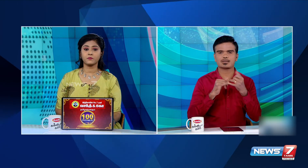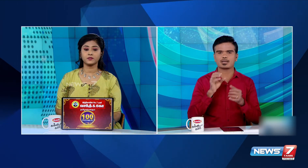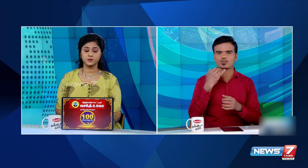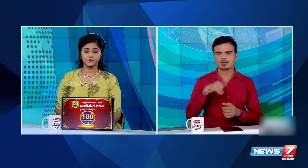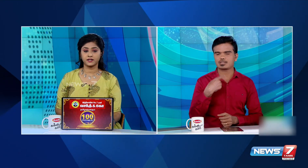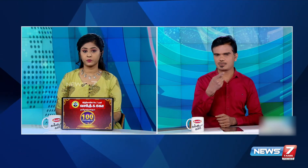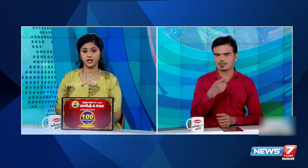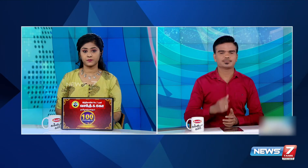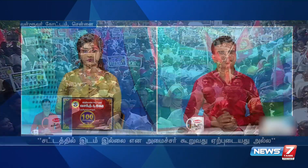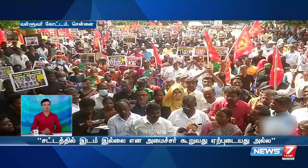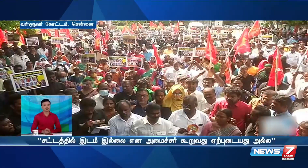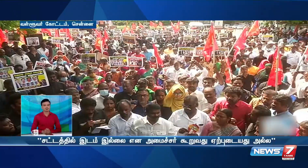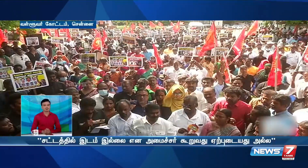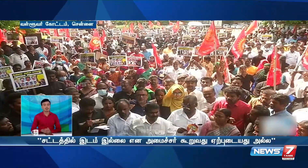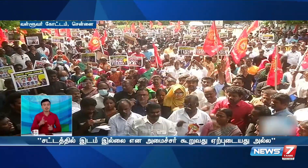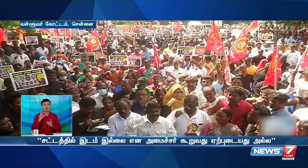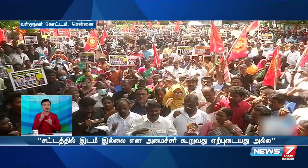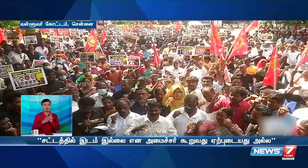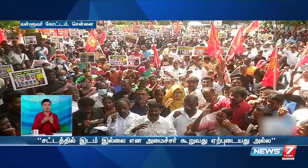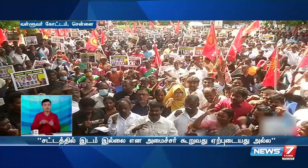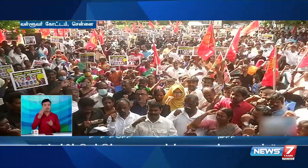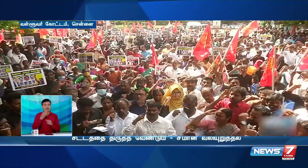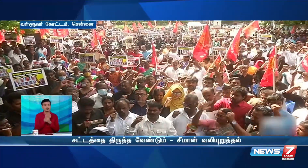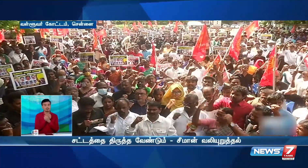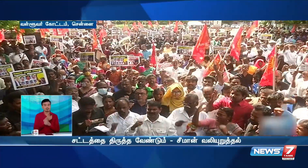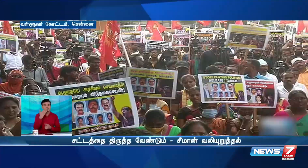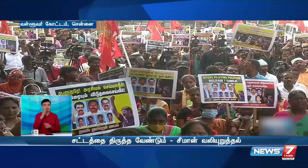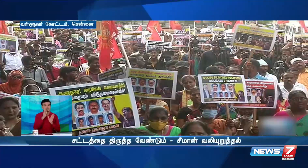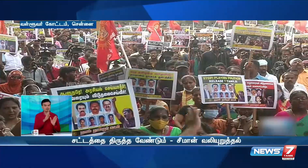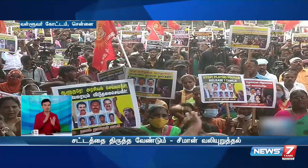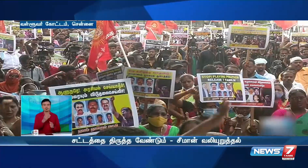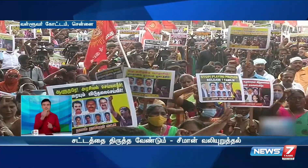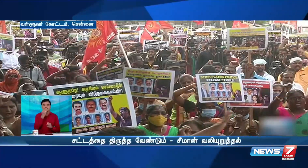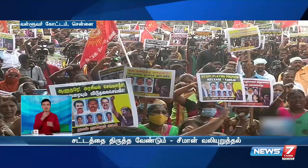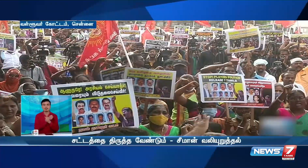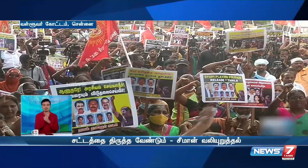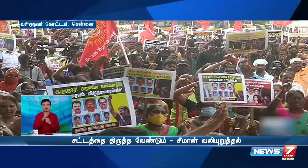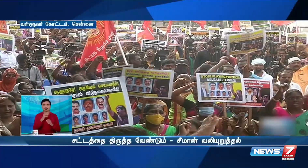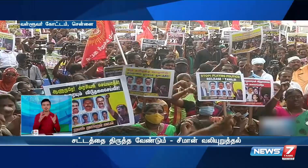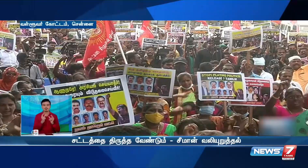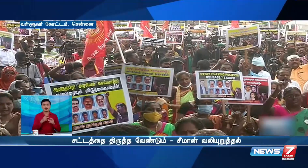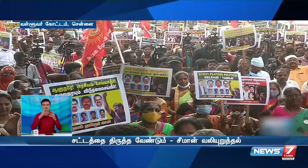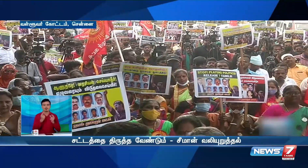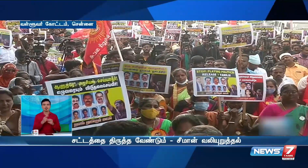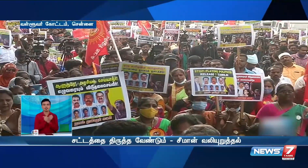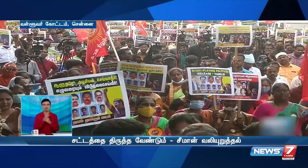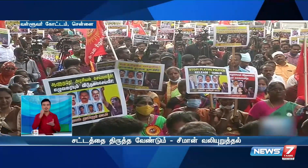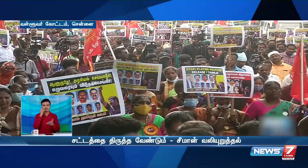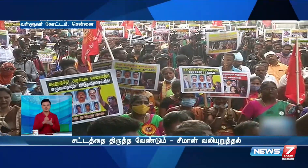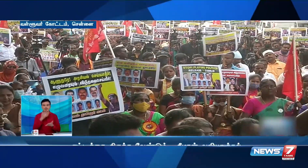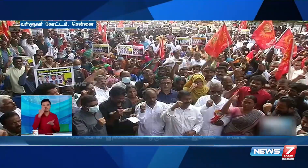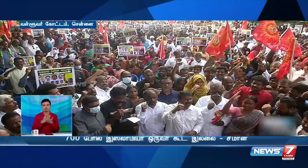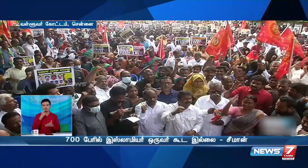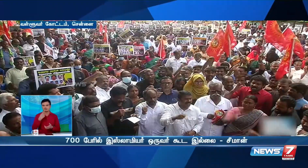ஒருங்கிணைப்பாளர் சீமான் குற்றம் சாட்டியுள்ளார். 20 ஆண்டுகளுக்கு மேலாக சிறை தண்டனை அனுபவித்து வரும் இஸ்லாமிய சிறை கைதிகளை விடுதலை